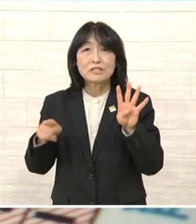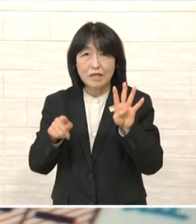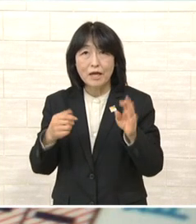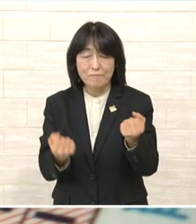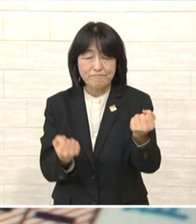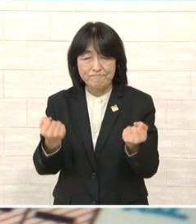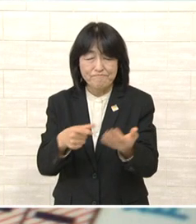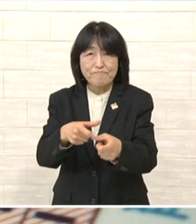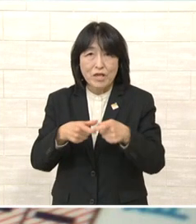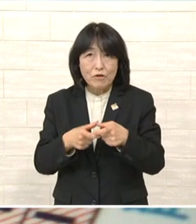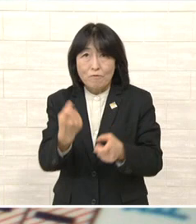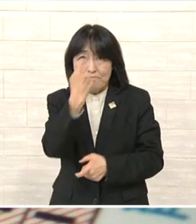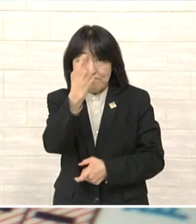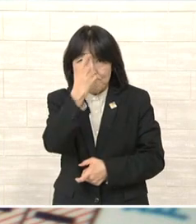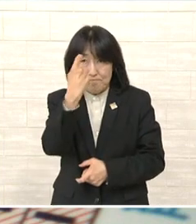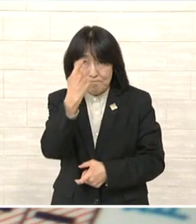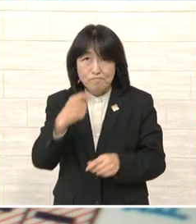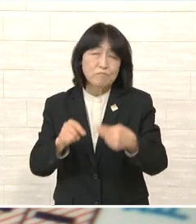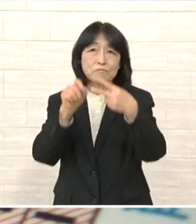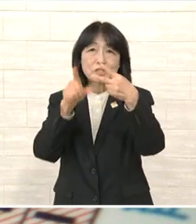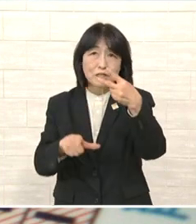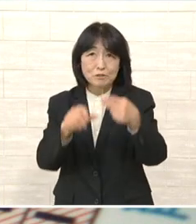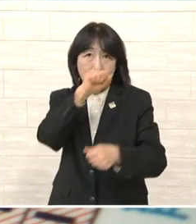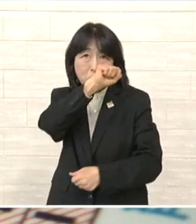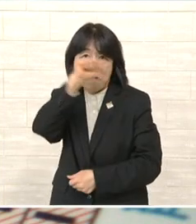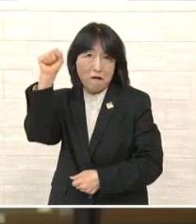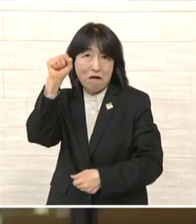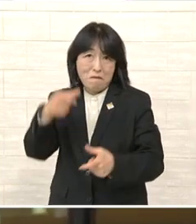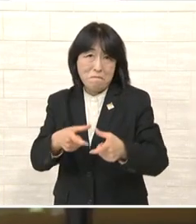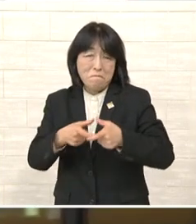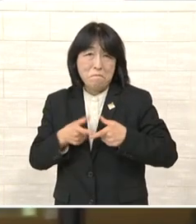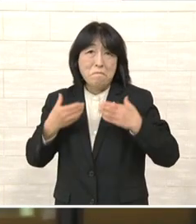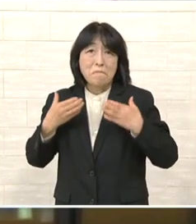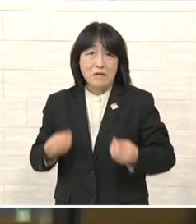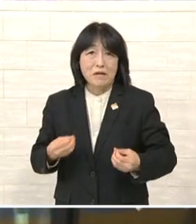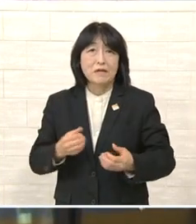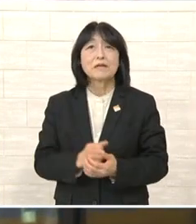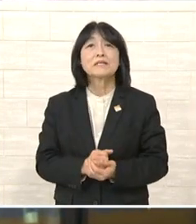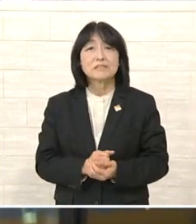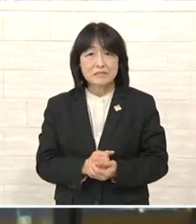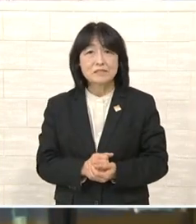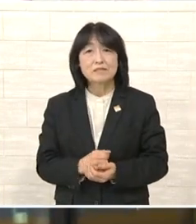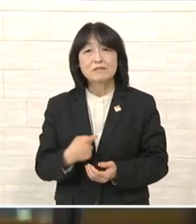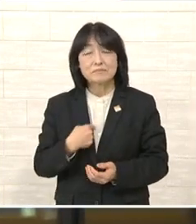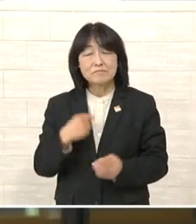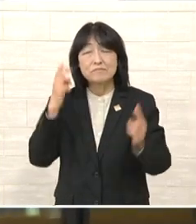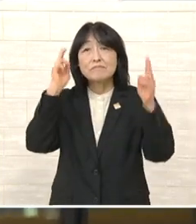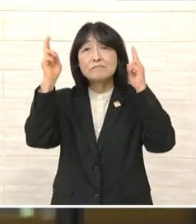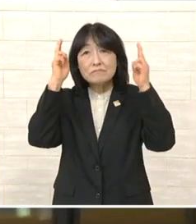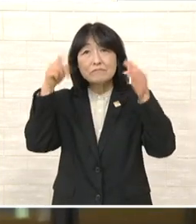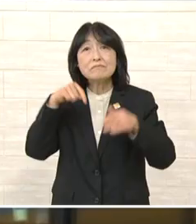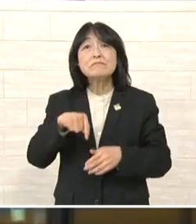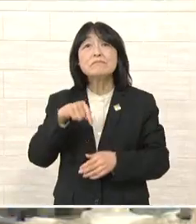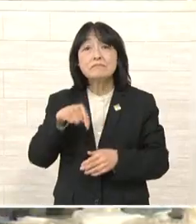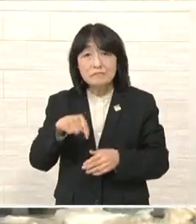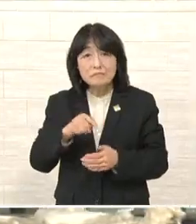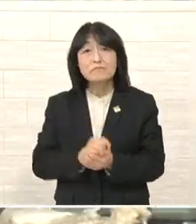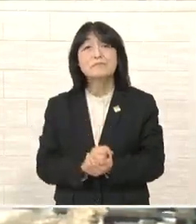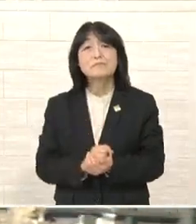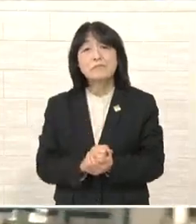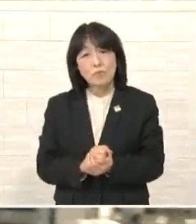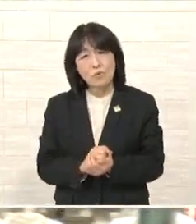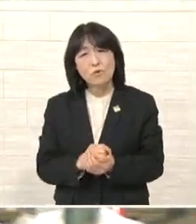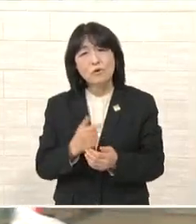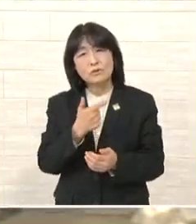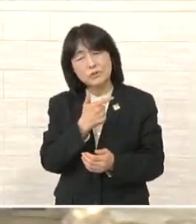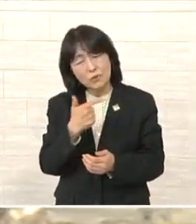種免許を今月取得しました。 まず当社の中でも運転手が非常に不足している